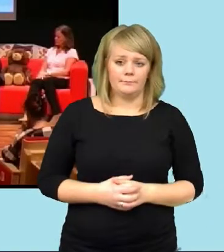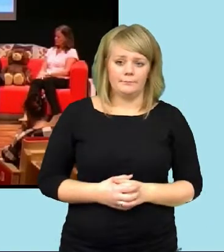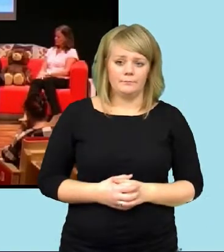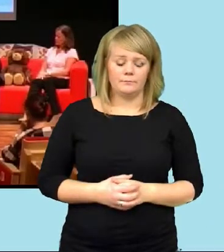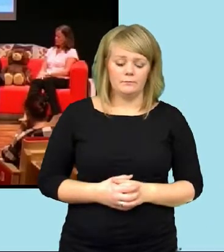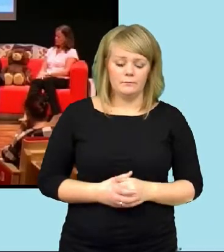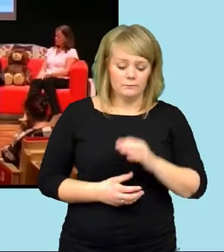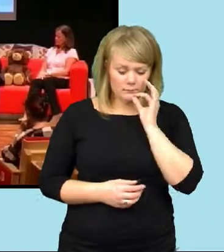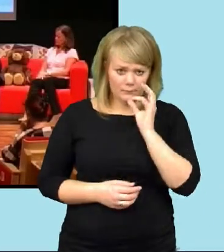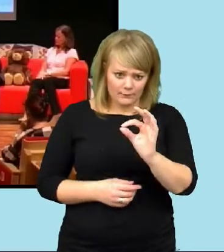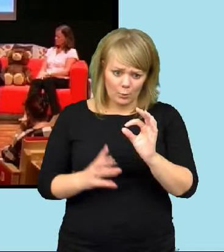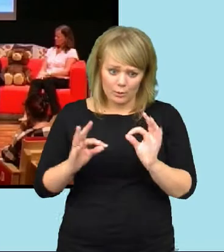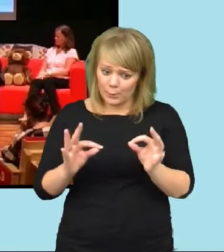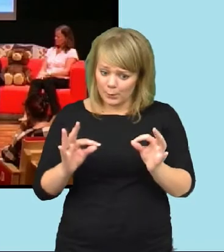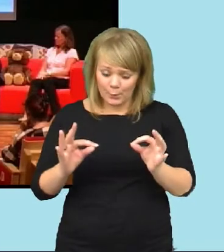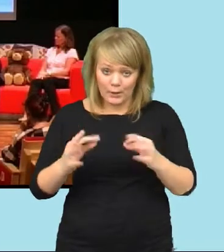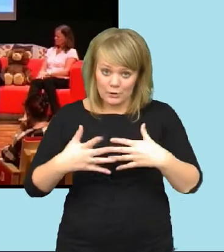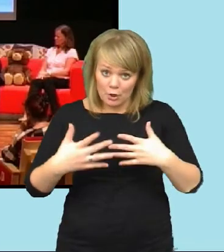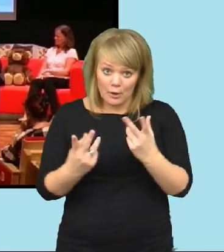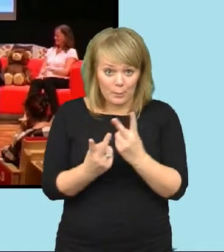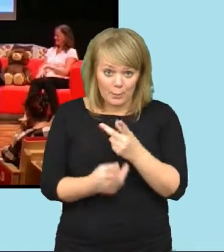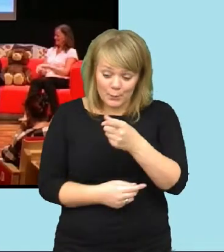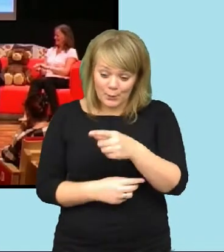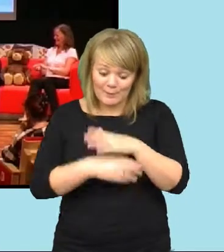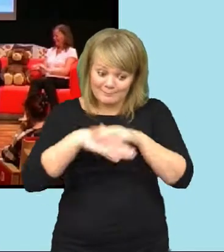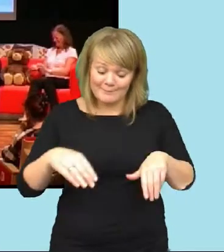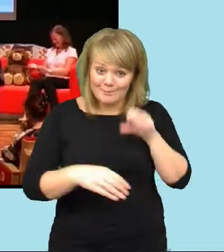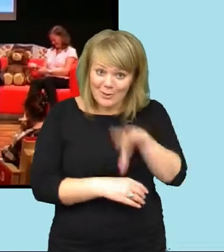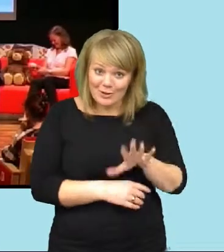Hur gör man då? Alltså, skiter du i hennes framtid?